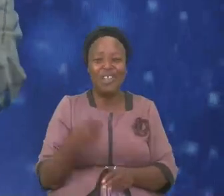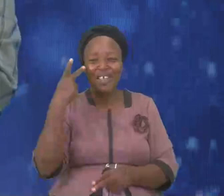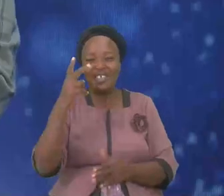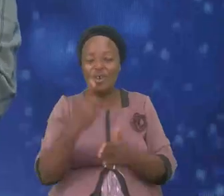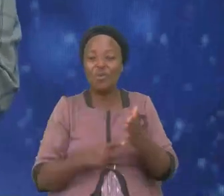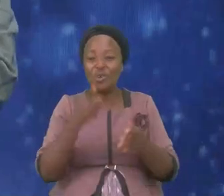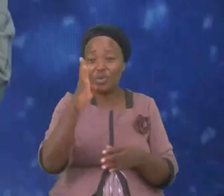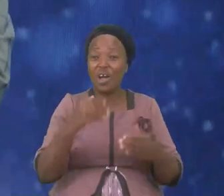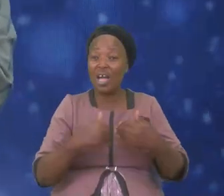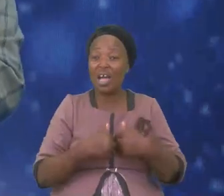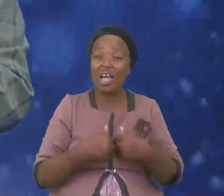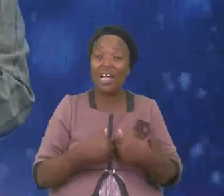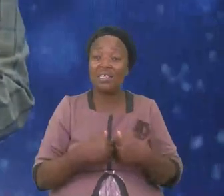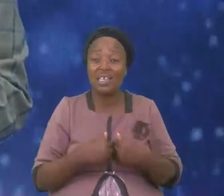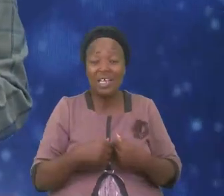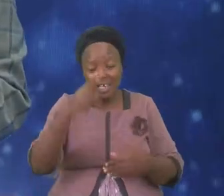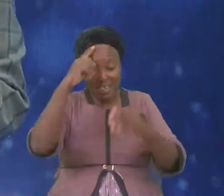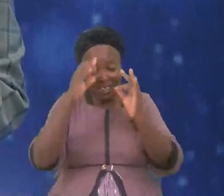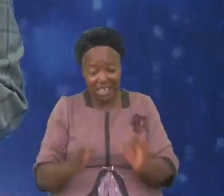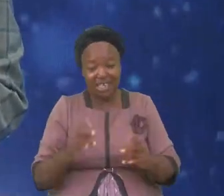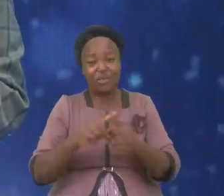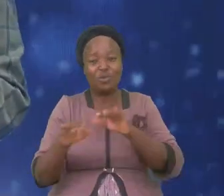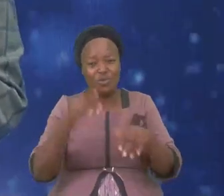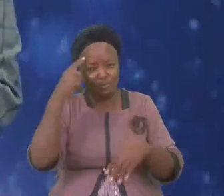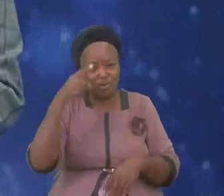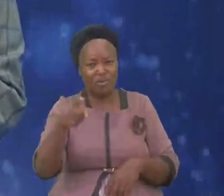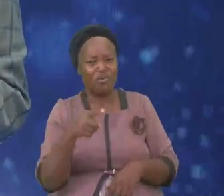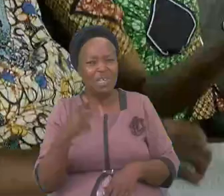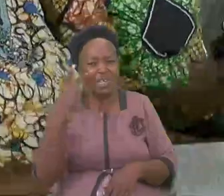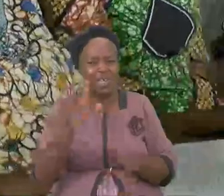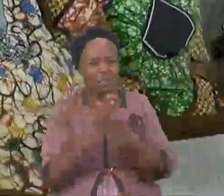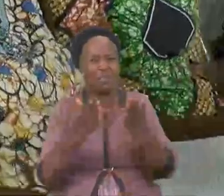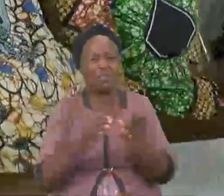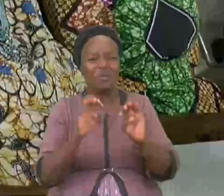Voyez ce que Dieu a décidé de faire pour vous.